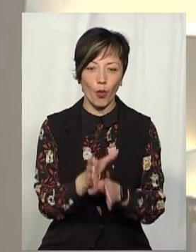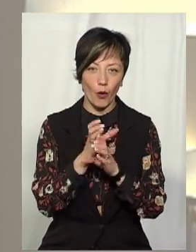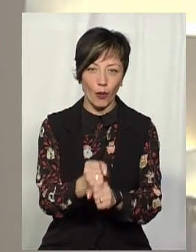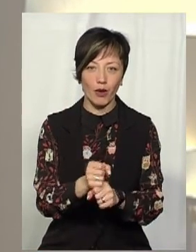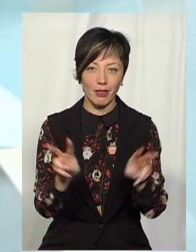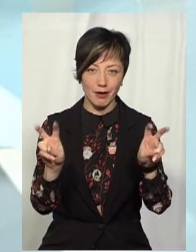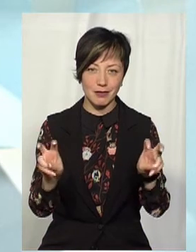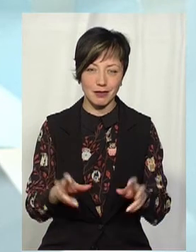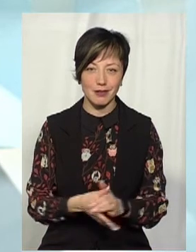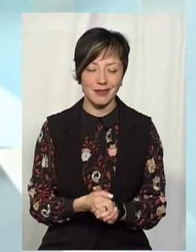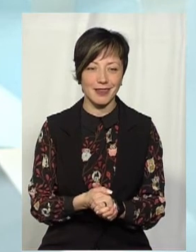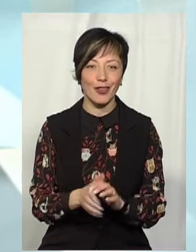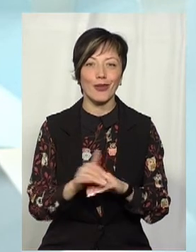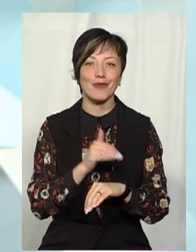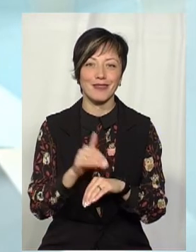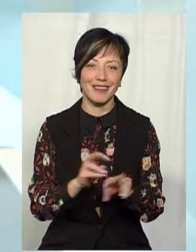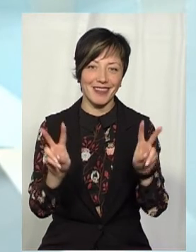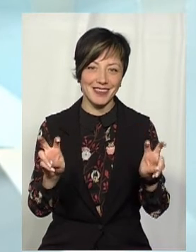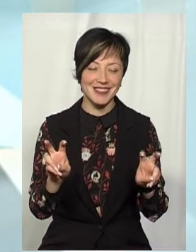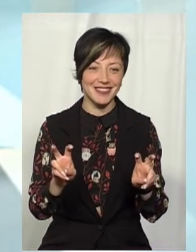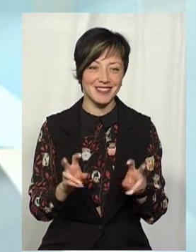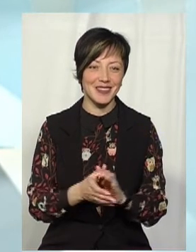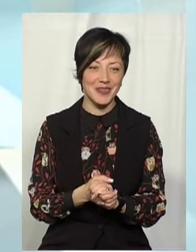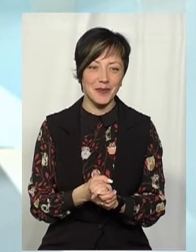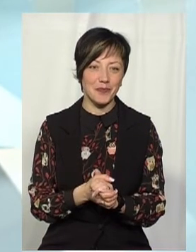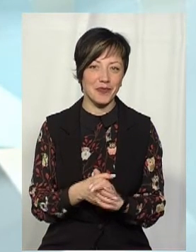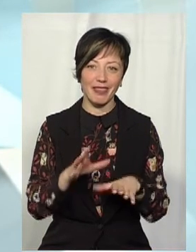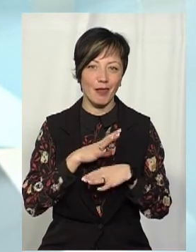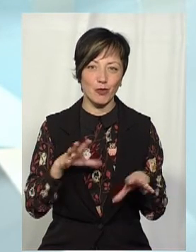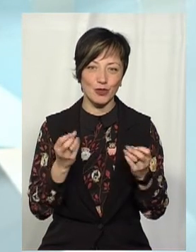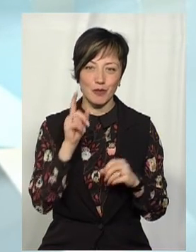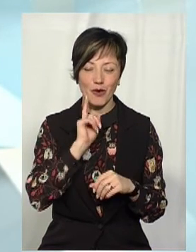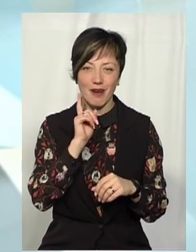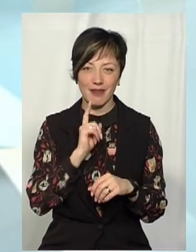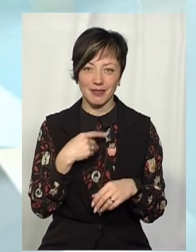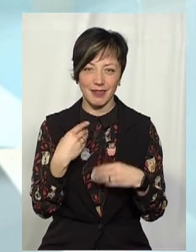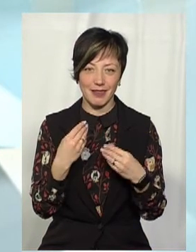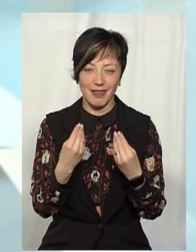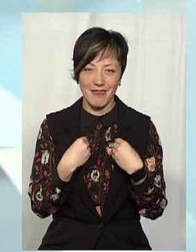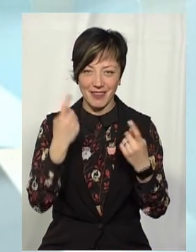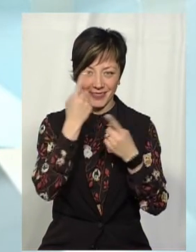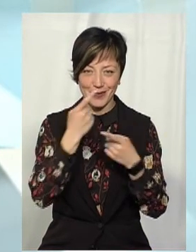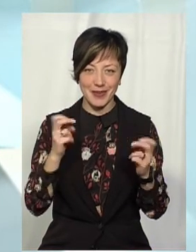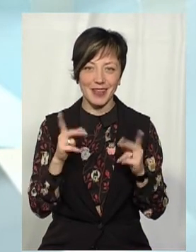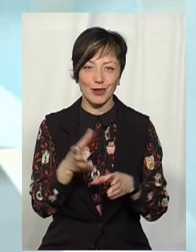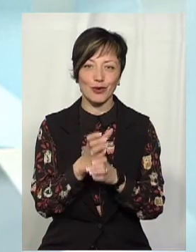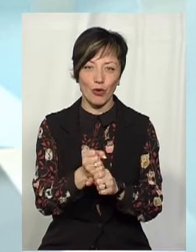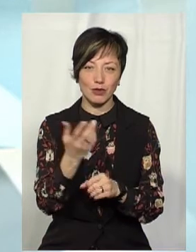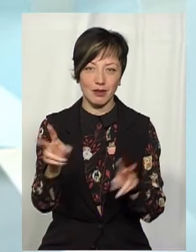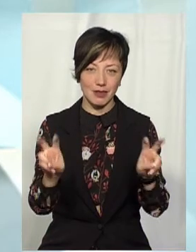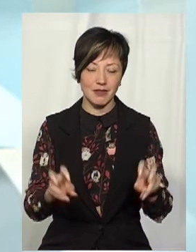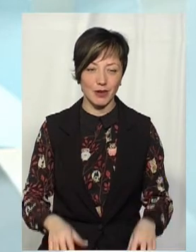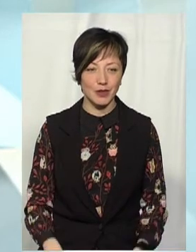скорочену назву, доброзичливу для цих поліцейських? Не було ще, поки не давали нам інформацію, як скорочено